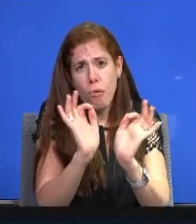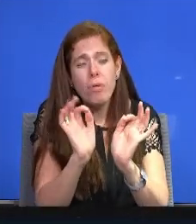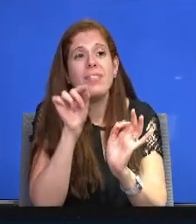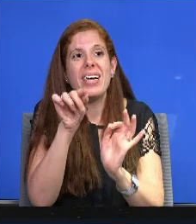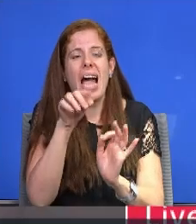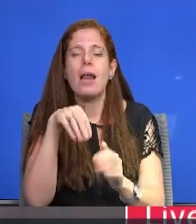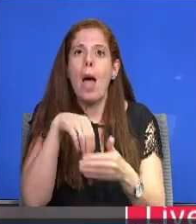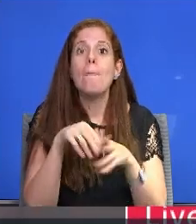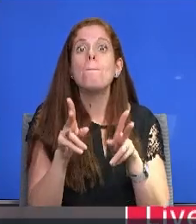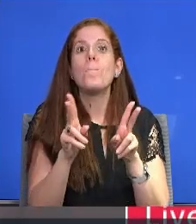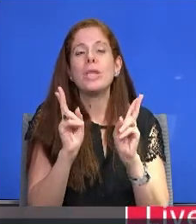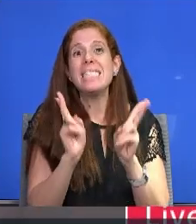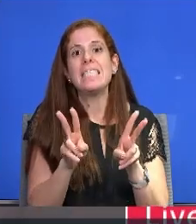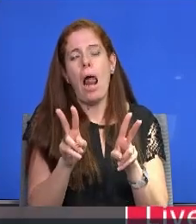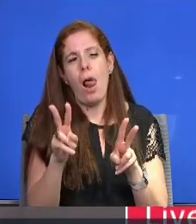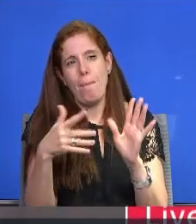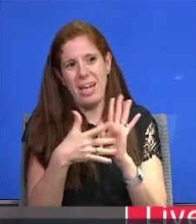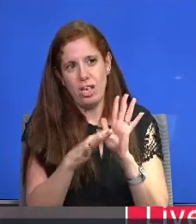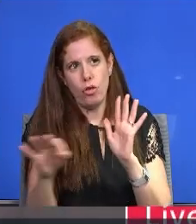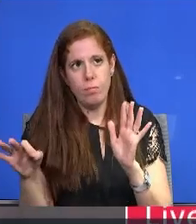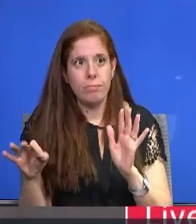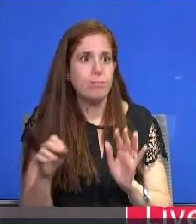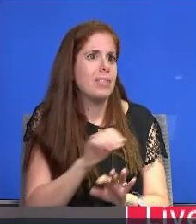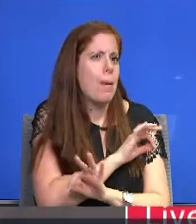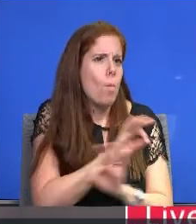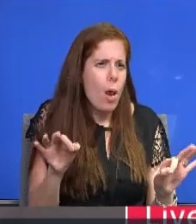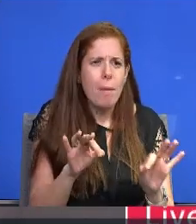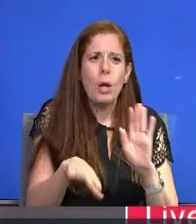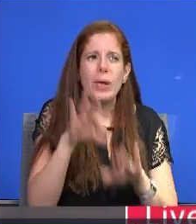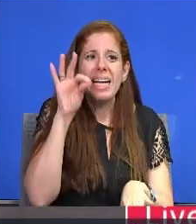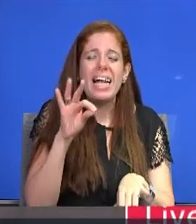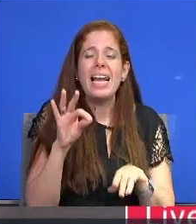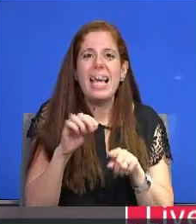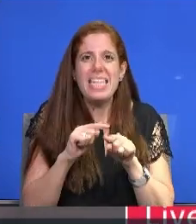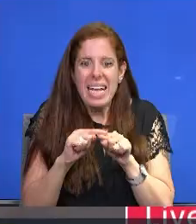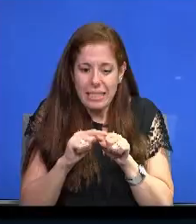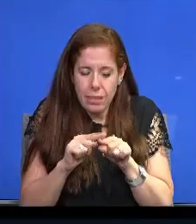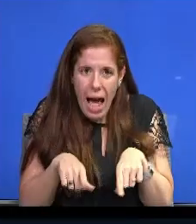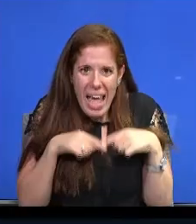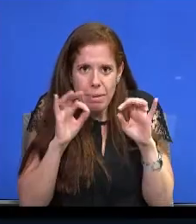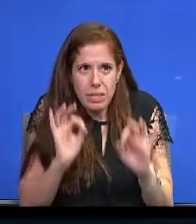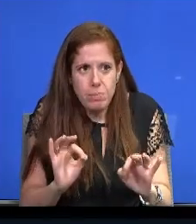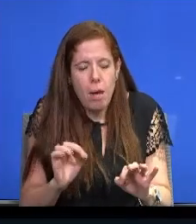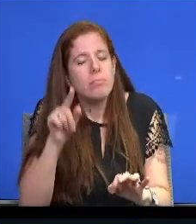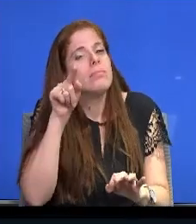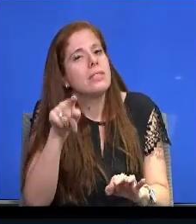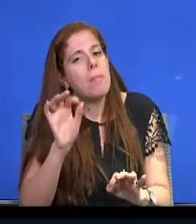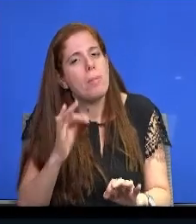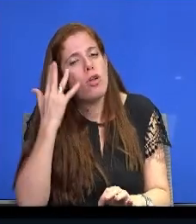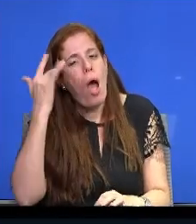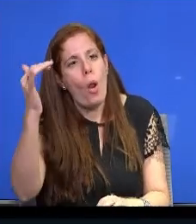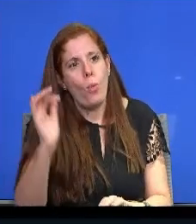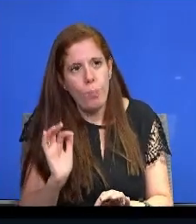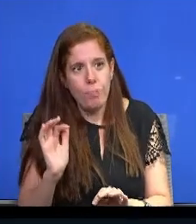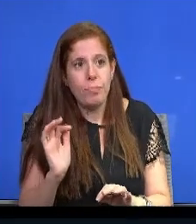המחקרי שלהם. The greatest thing would be if we could find the seeds of life itself. That's always the dream. כן, אתם לא טועים,